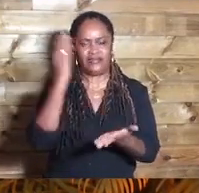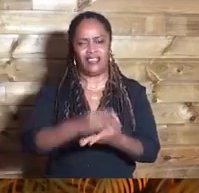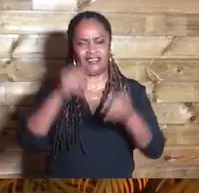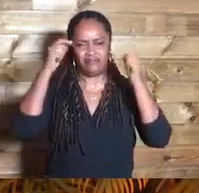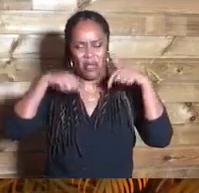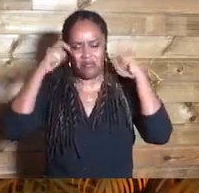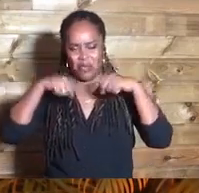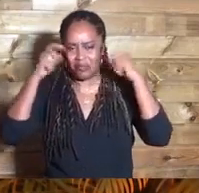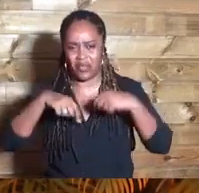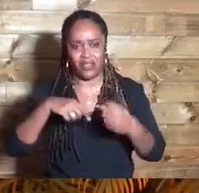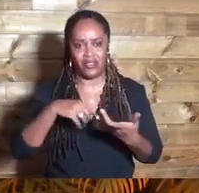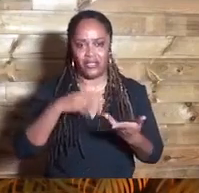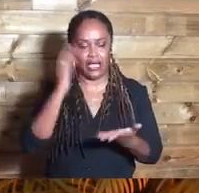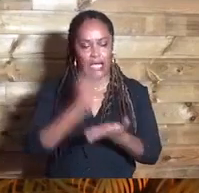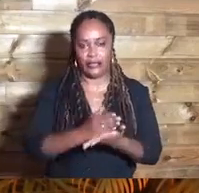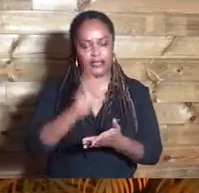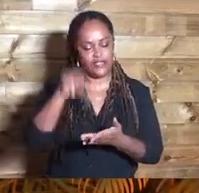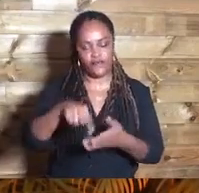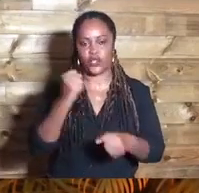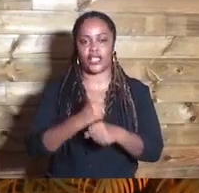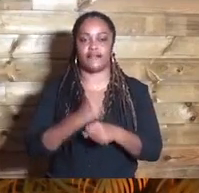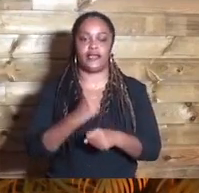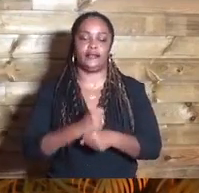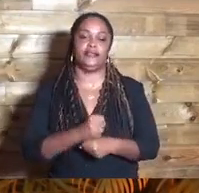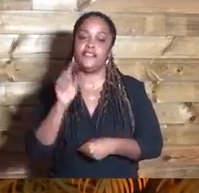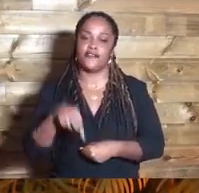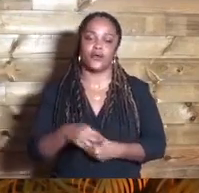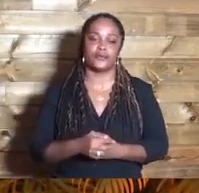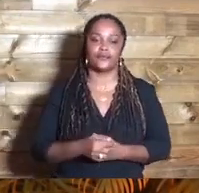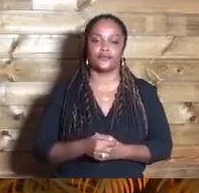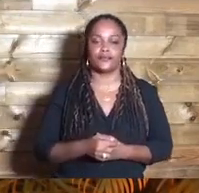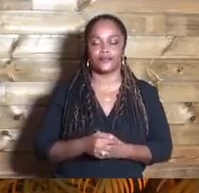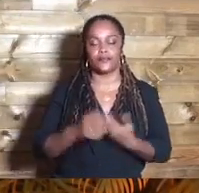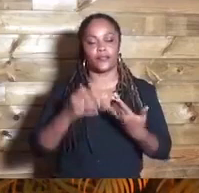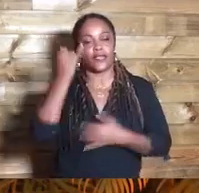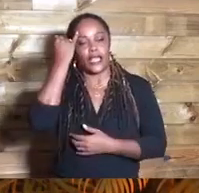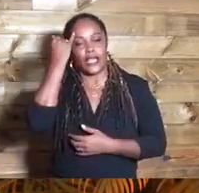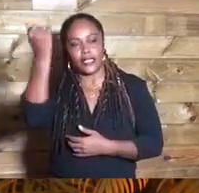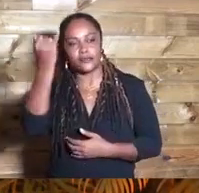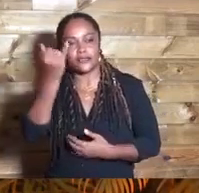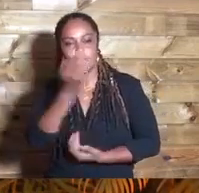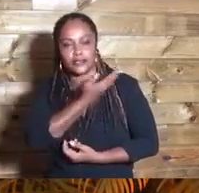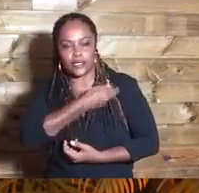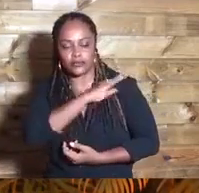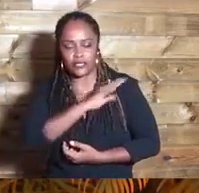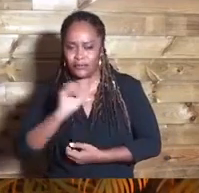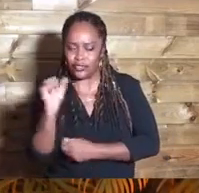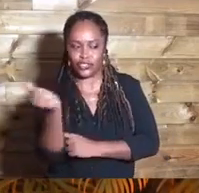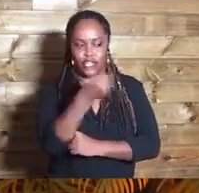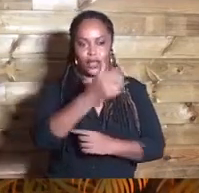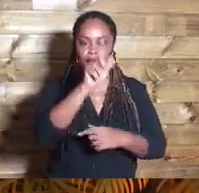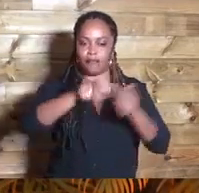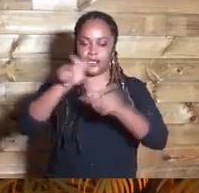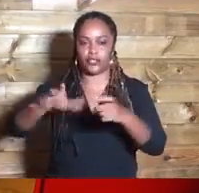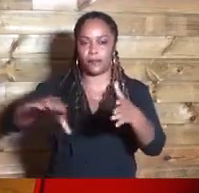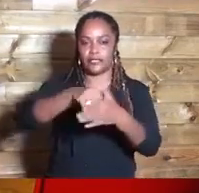travailler, nous qu'a dit tout long aller. L'esprit qu'on voit, c'est s'assurer que chaque participant ne soit pas laissé sur le